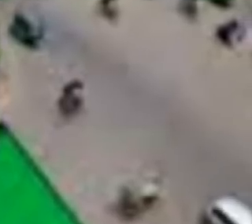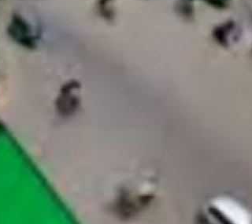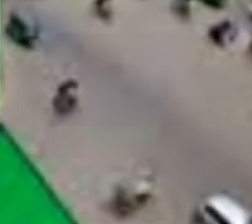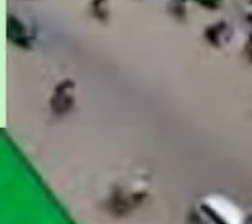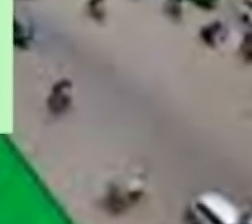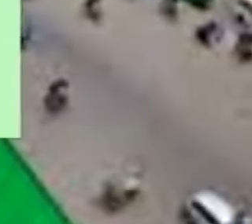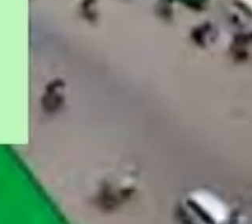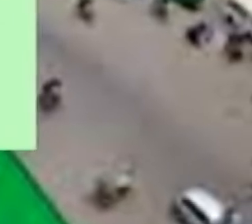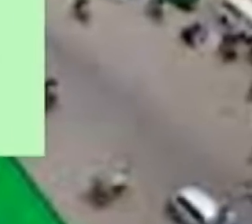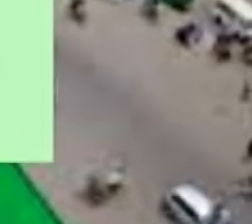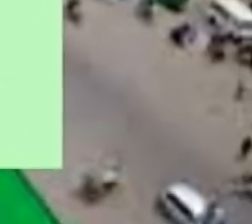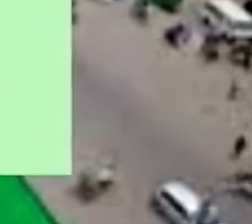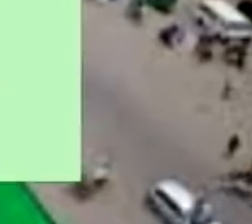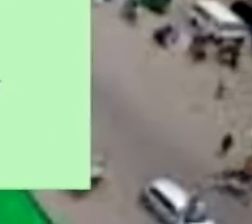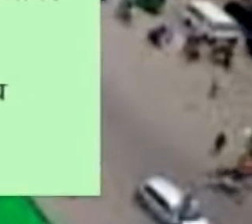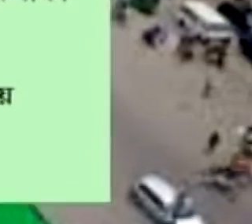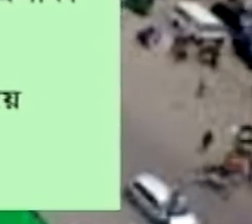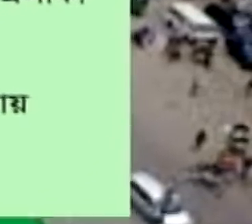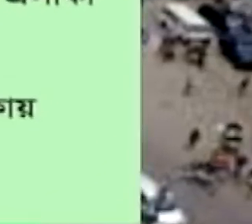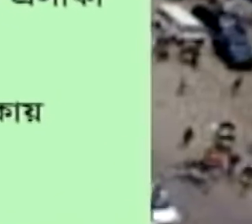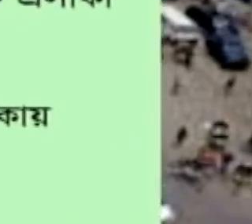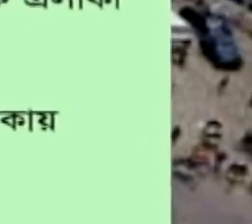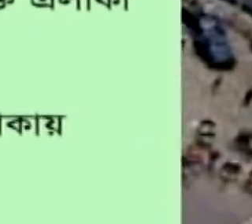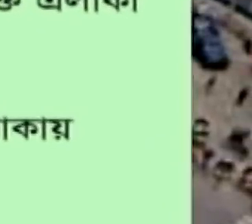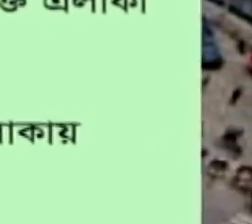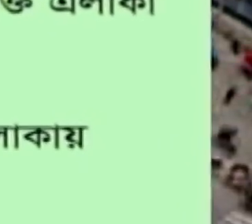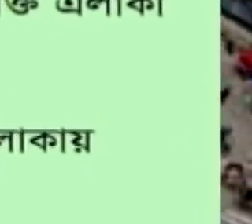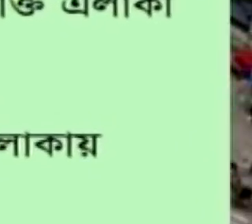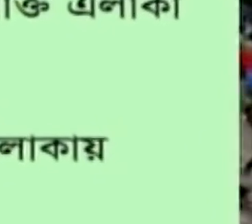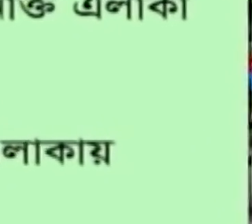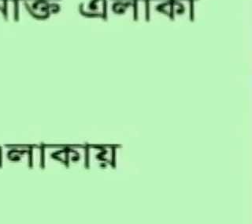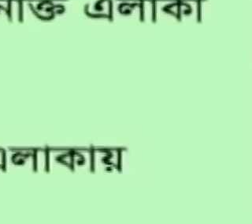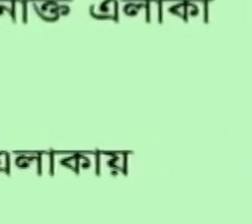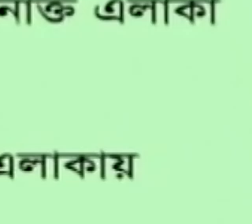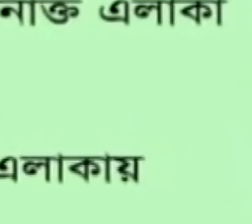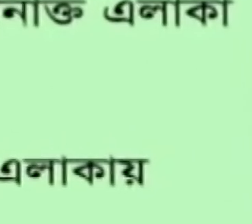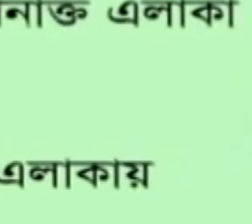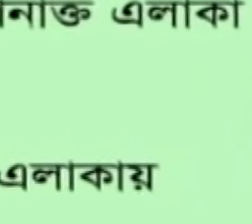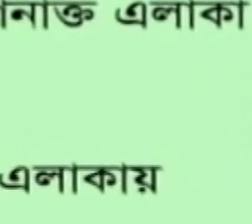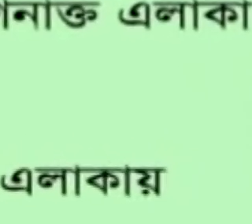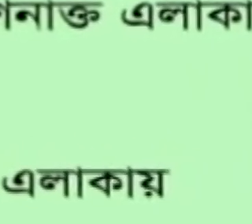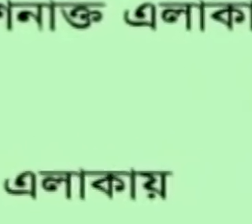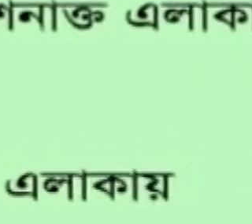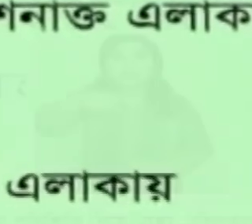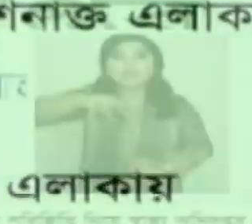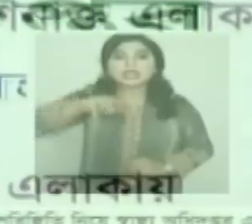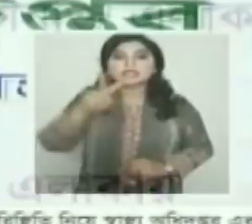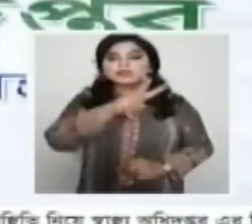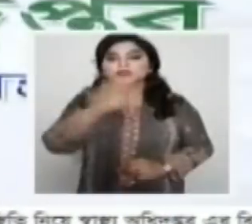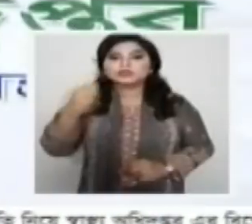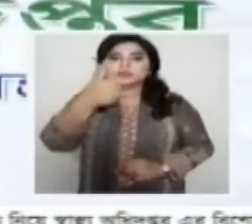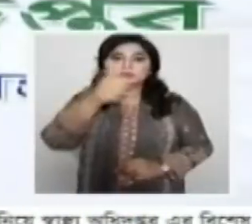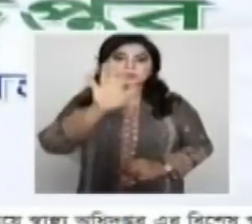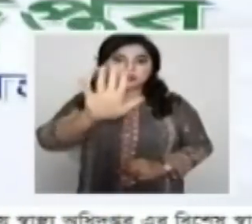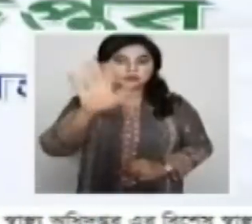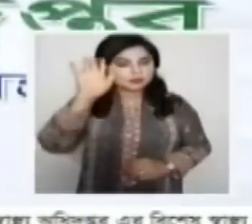ভিত্তিক লকডাউন করোনা নিয়ন্ত্রণে কতটা কার্যকর হবে তা নিয়ে সন্দেহের সৃষ্টি হয়েছে। 24 ঘন্টায় মৃত্যুবরণ করেছেন